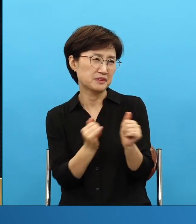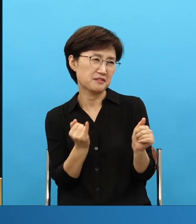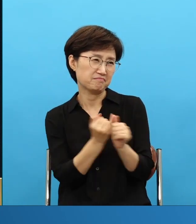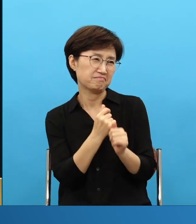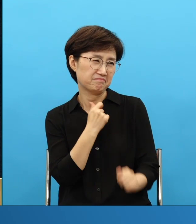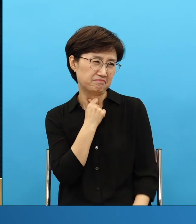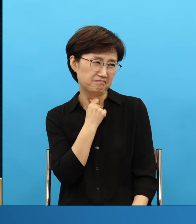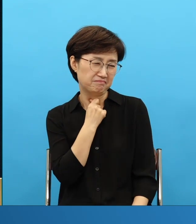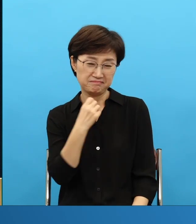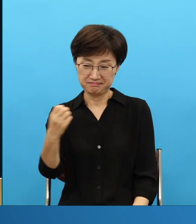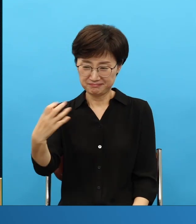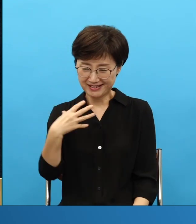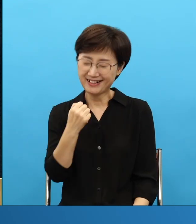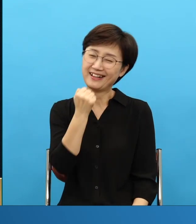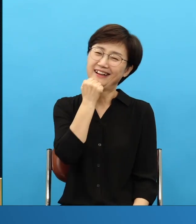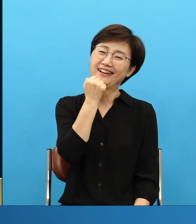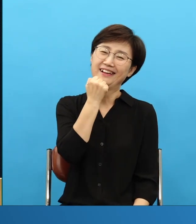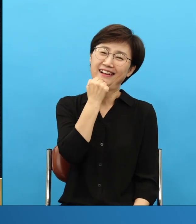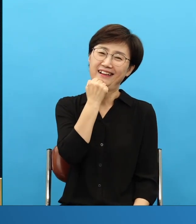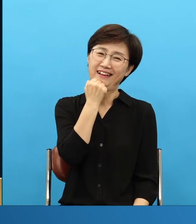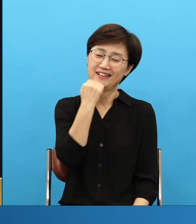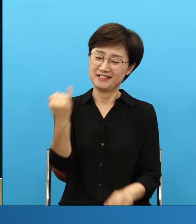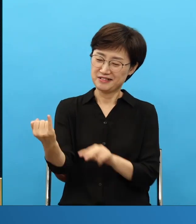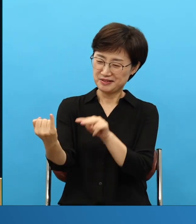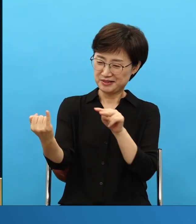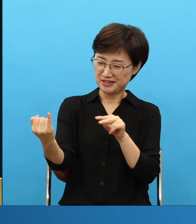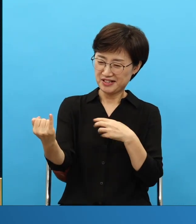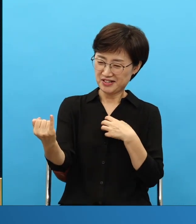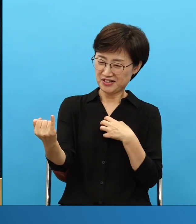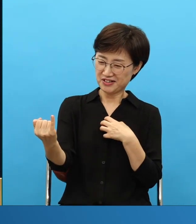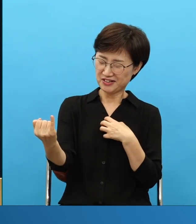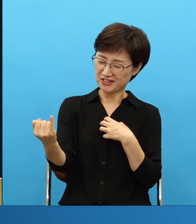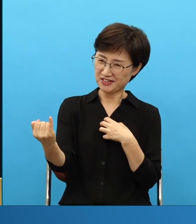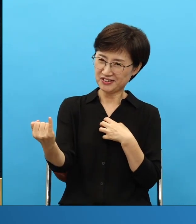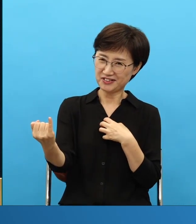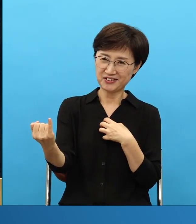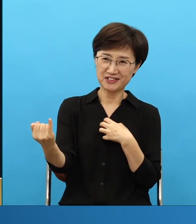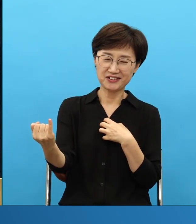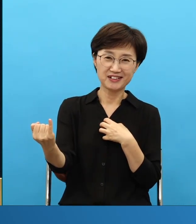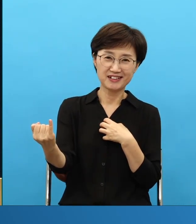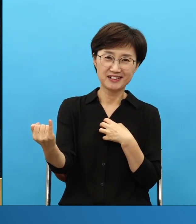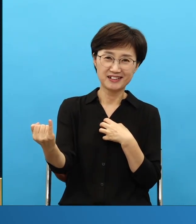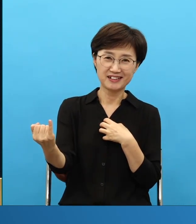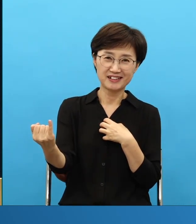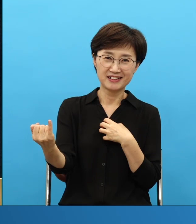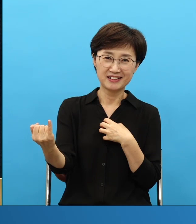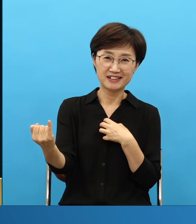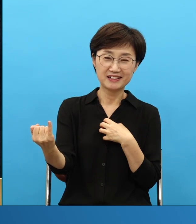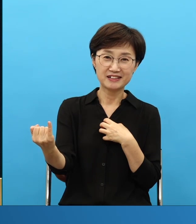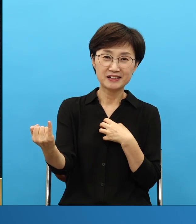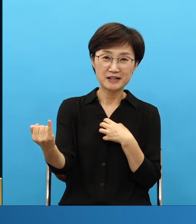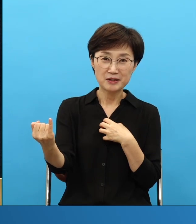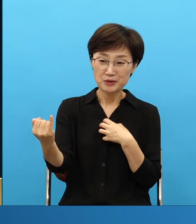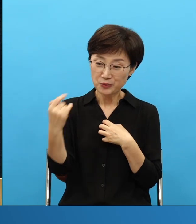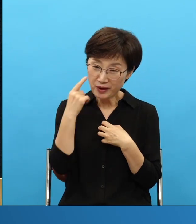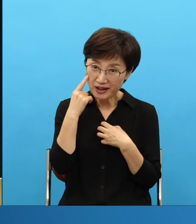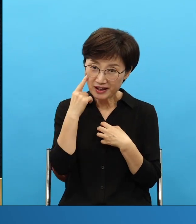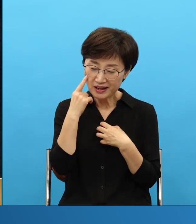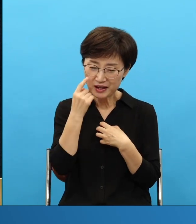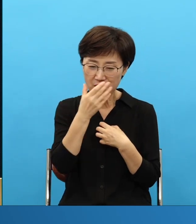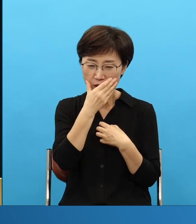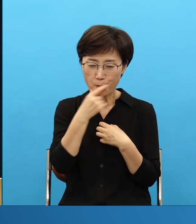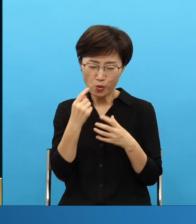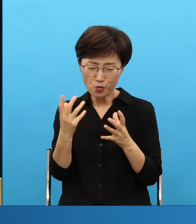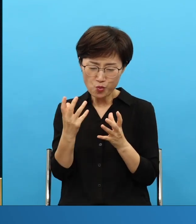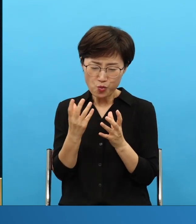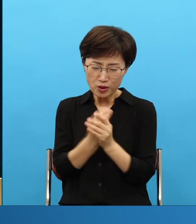man. 약간 걱정이 됐습니다. I was a little bit worried when I heard that. 완전 복음이라 해야 되는데 말이요. I thought to myself,